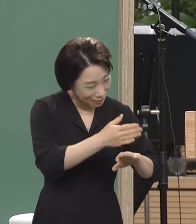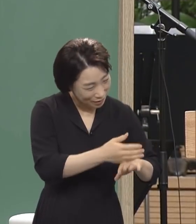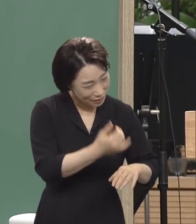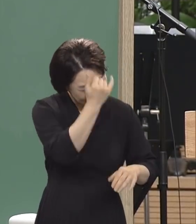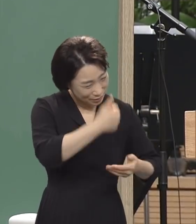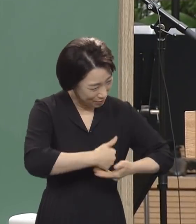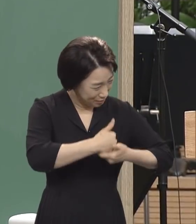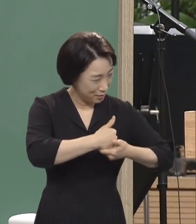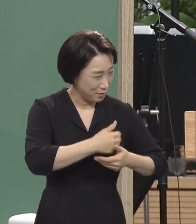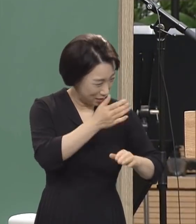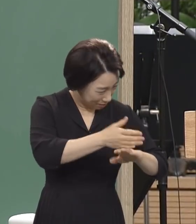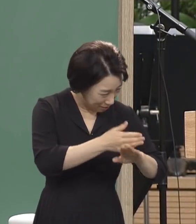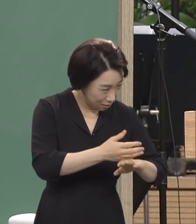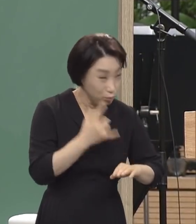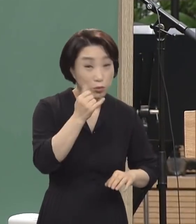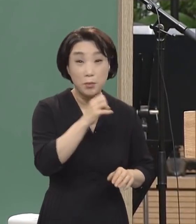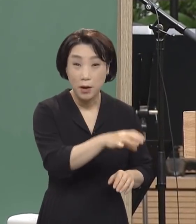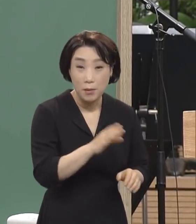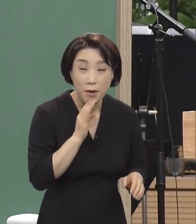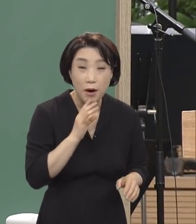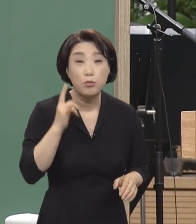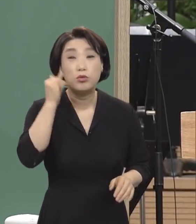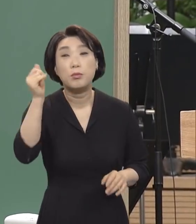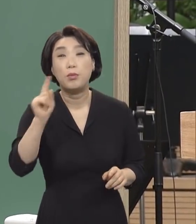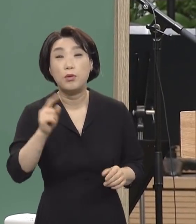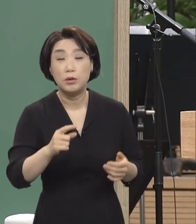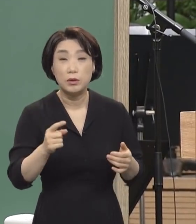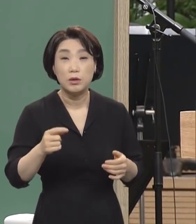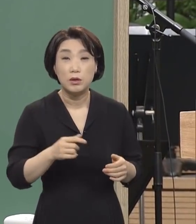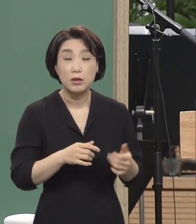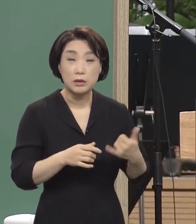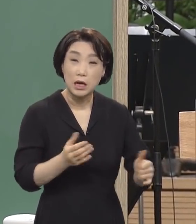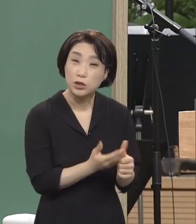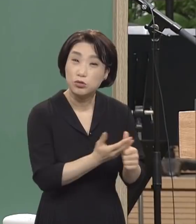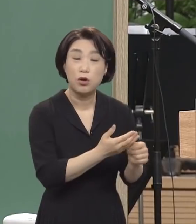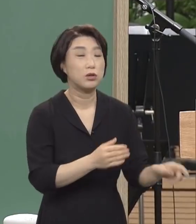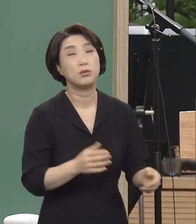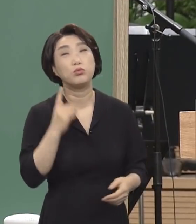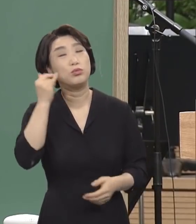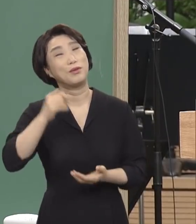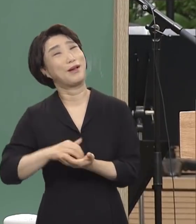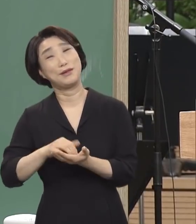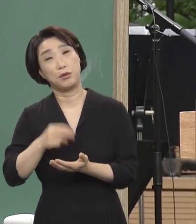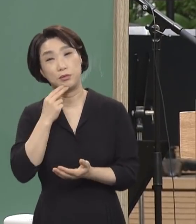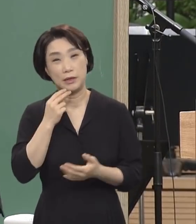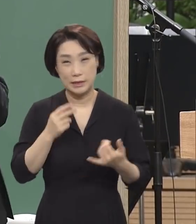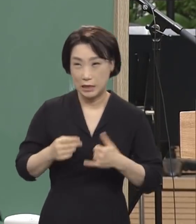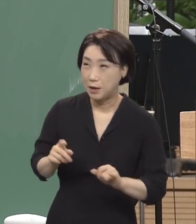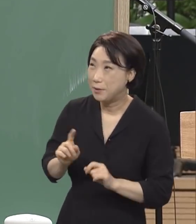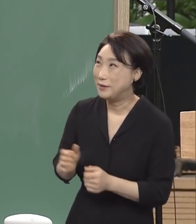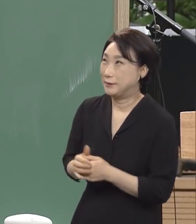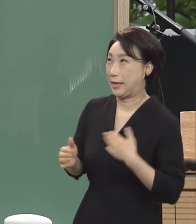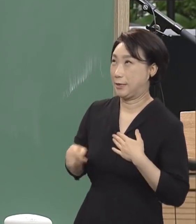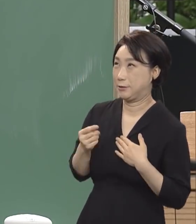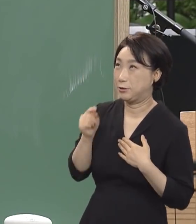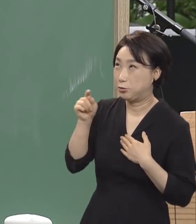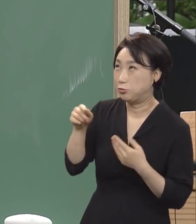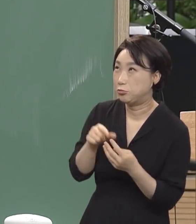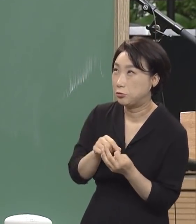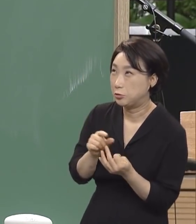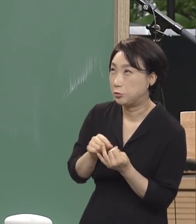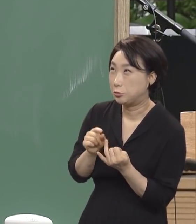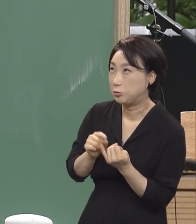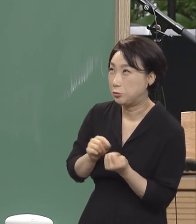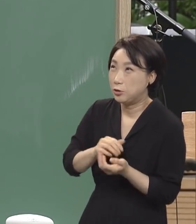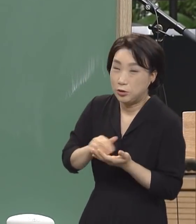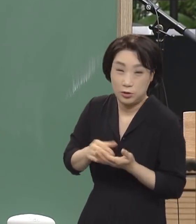고맙지. 부모는 그러지 자기가 한 걸 자식에게 한 걸 계산하잖아. 자식은 부모에게 한 걸 다 계산하잖아. 내가 이렇게 했는데 이럴 수 있냐고 이럴